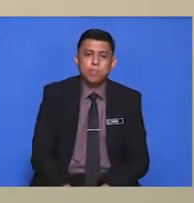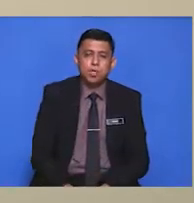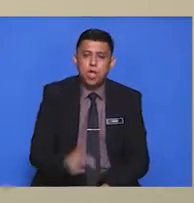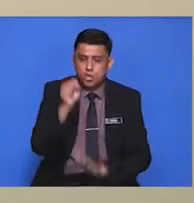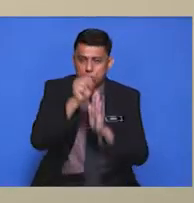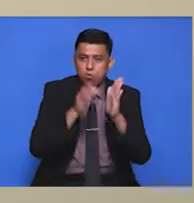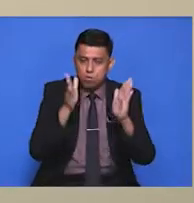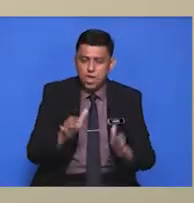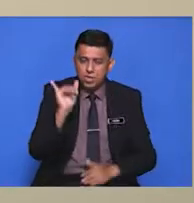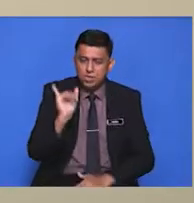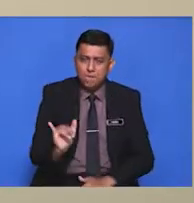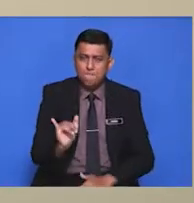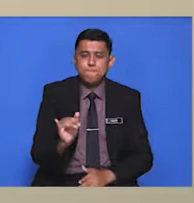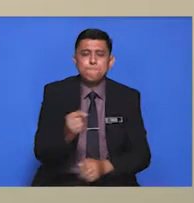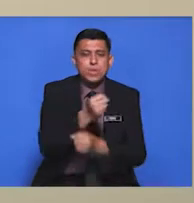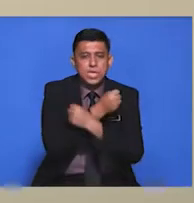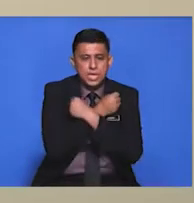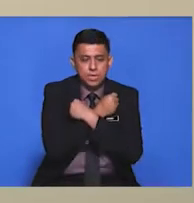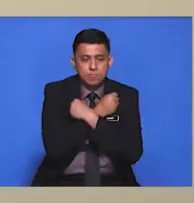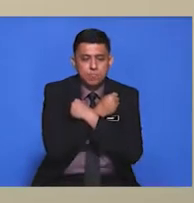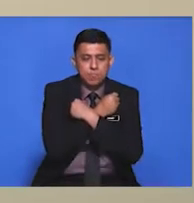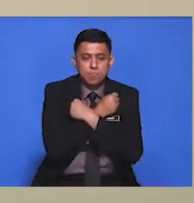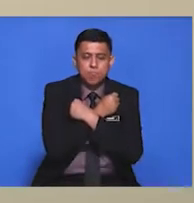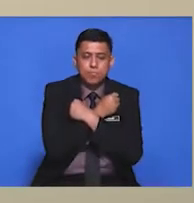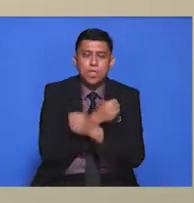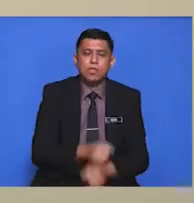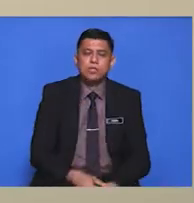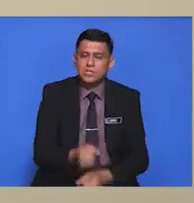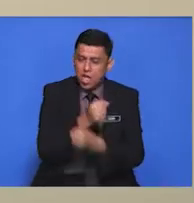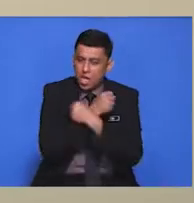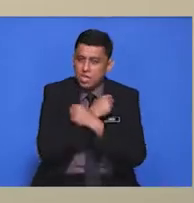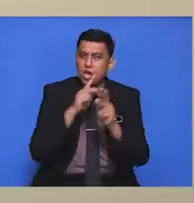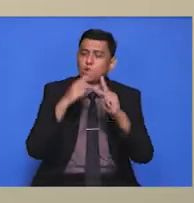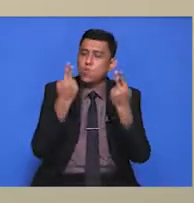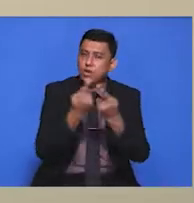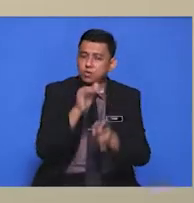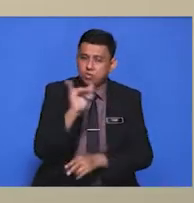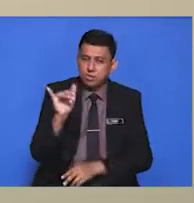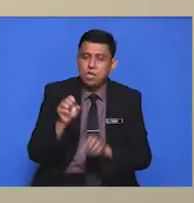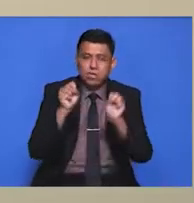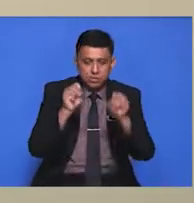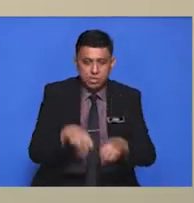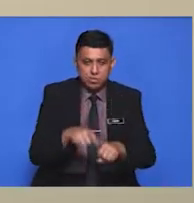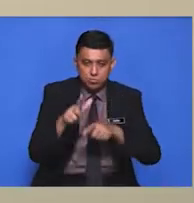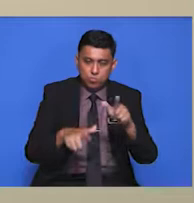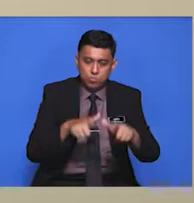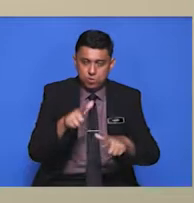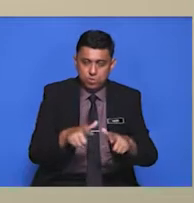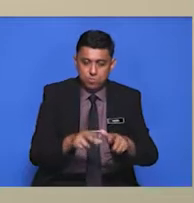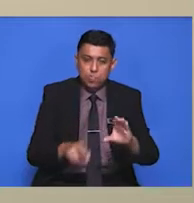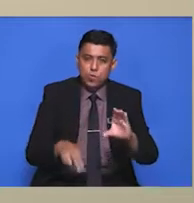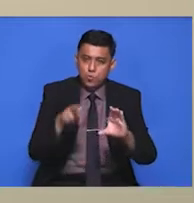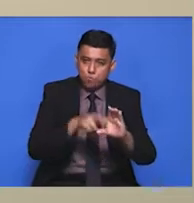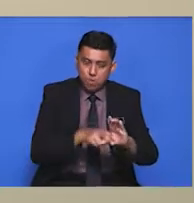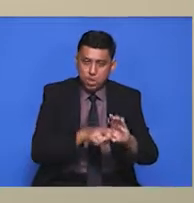penyayang. Buktinya, Dodo amat menyayangi keluarganya. Dodo sanggup mengambil langkah menumpang kereta